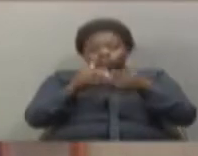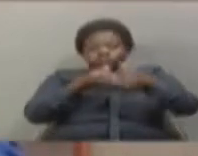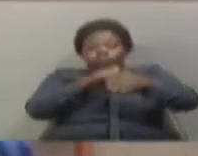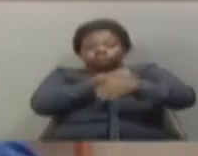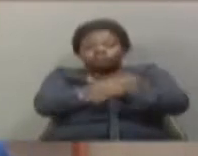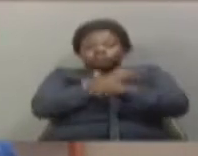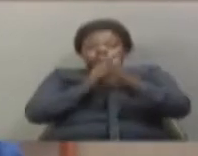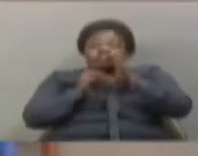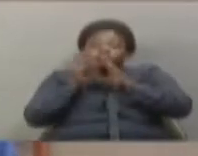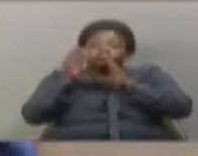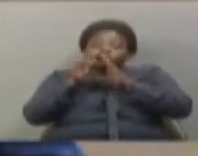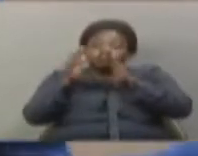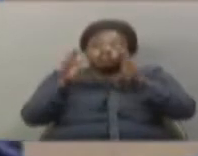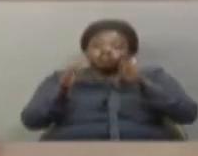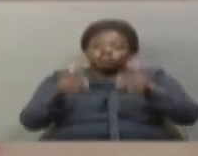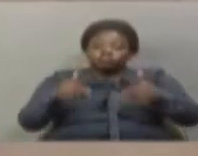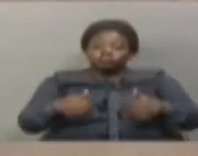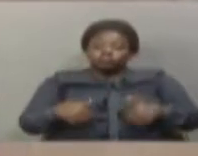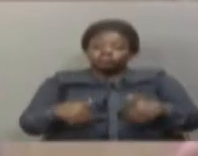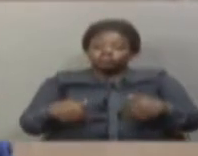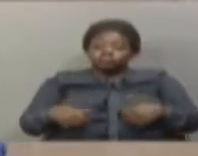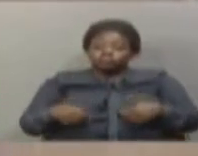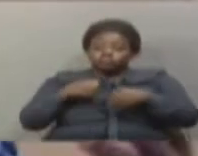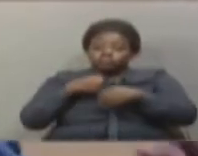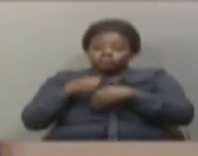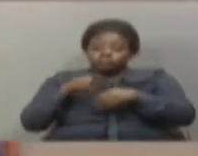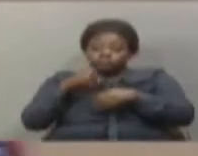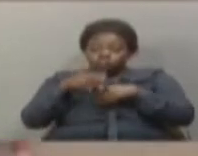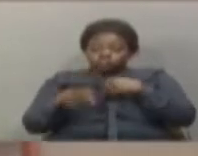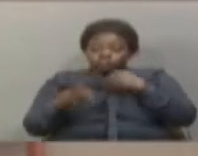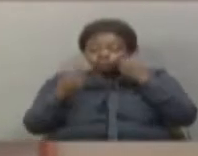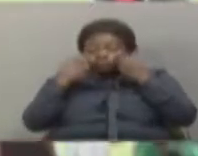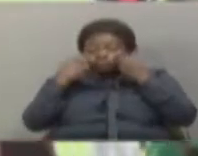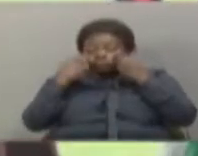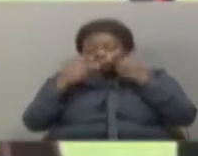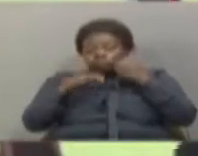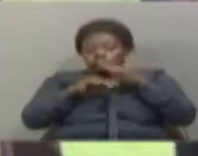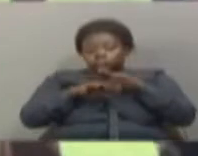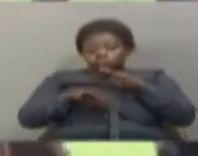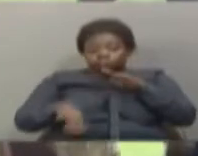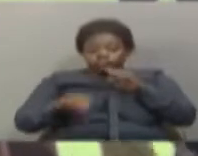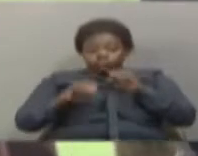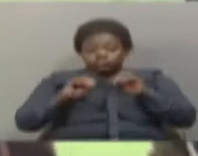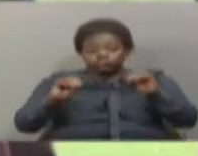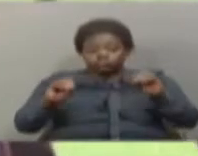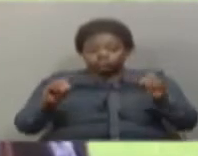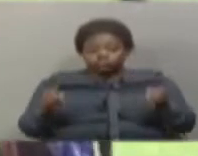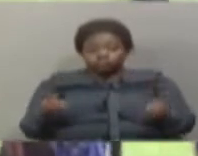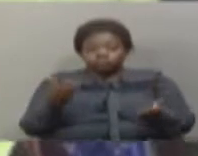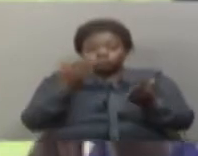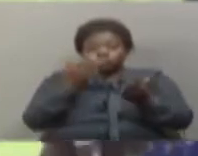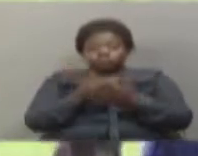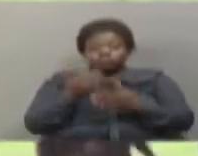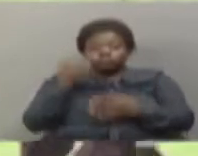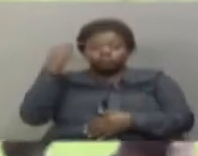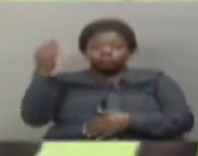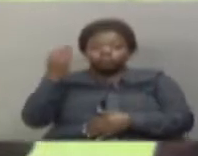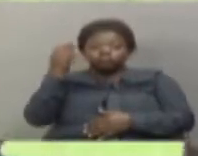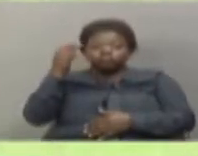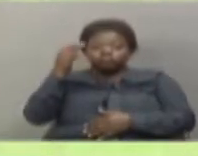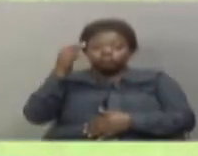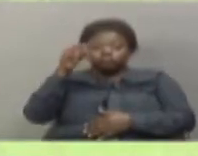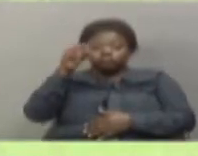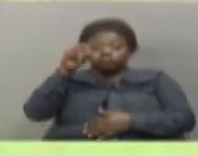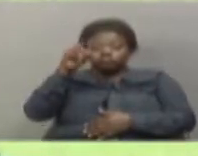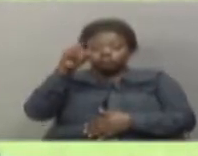modo ntabavuka bano bakenyigira munyo balabenga tebasigadde mabega. Mbasaba enjini temwogera ya PDM yoka